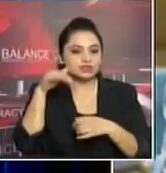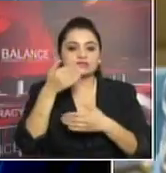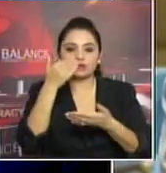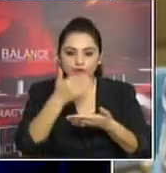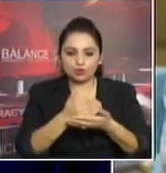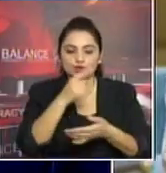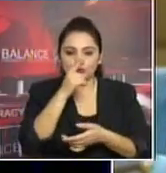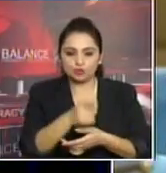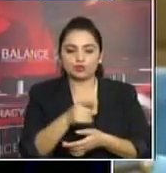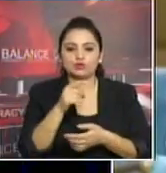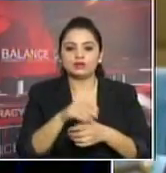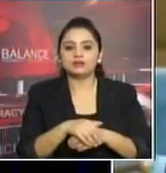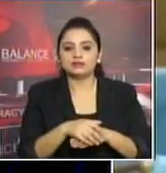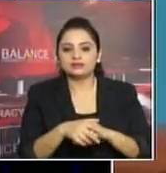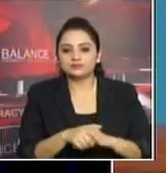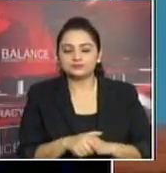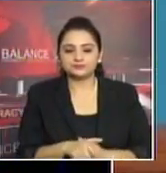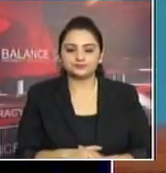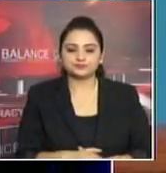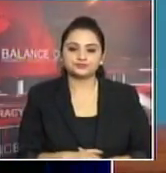भन्दै उहाँले आपत्ति जनाउनुभयो।